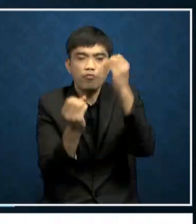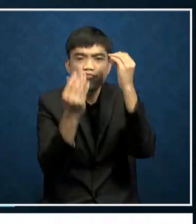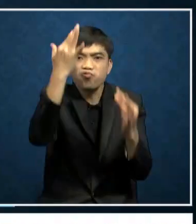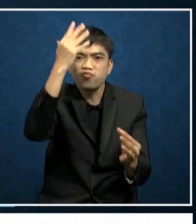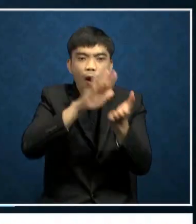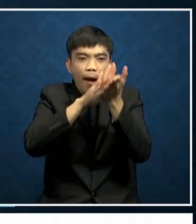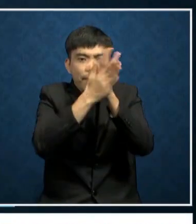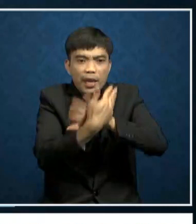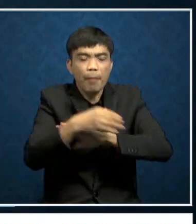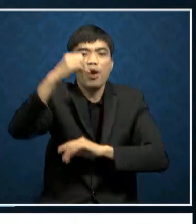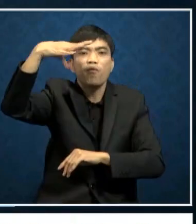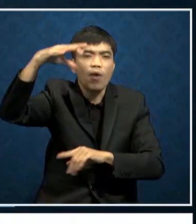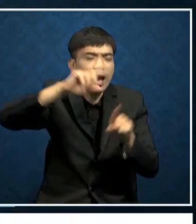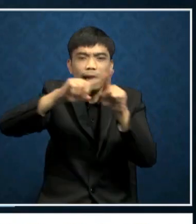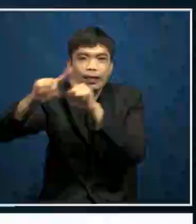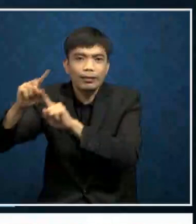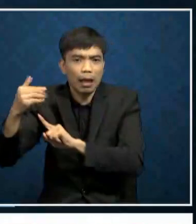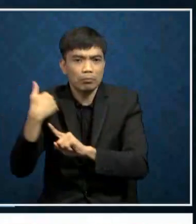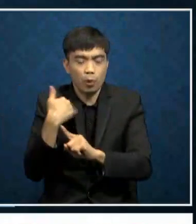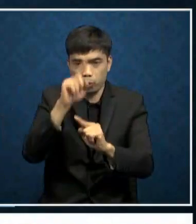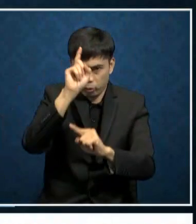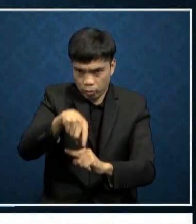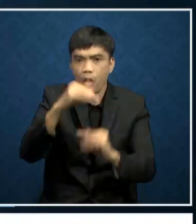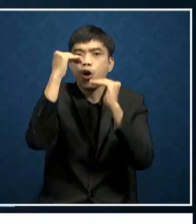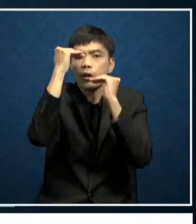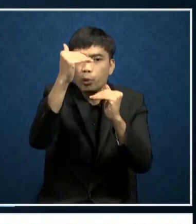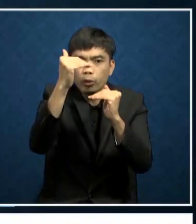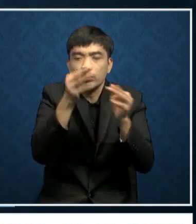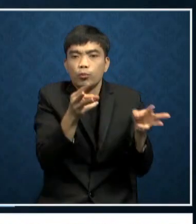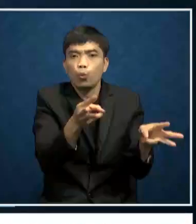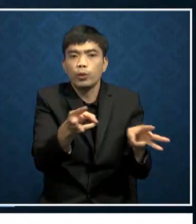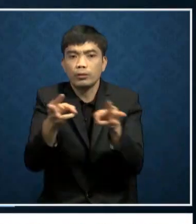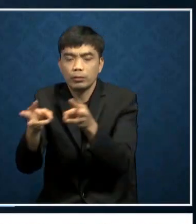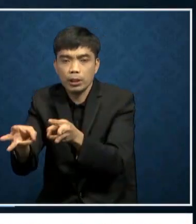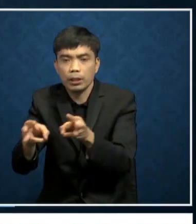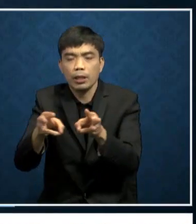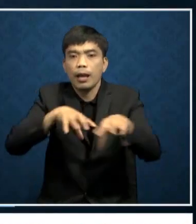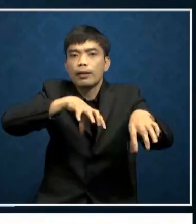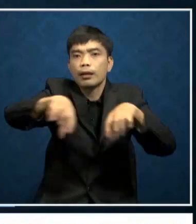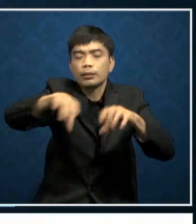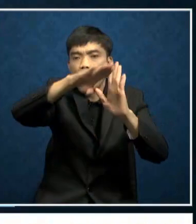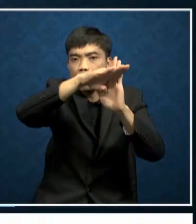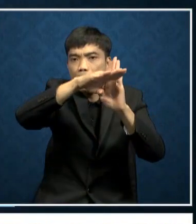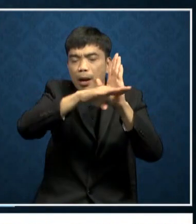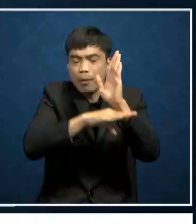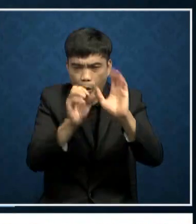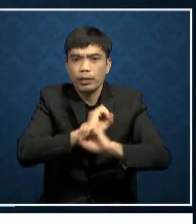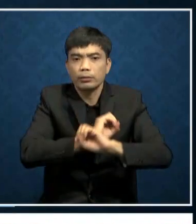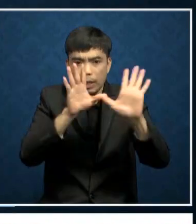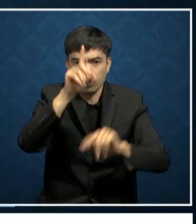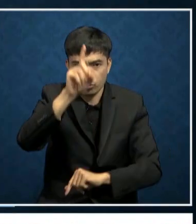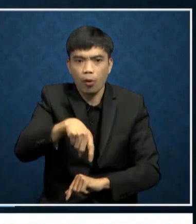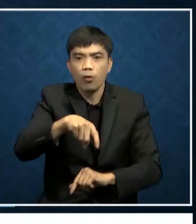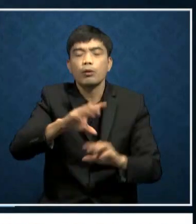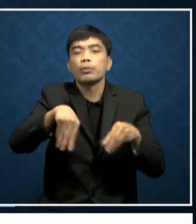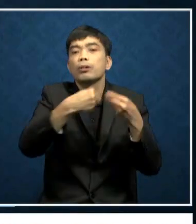ปฏิรูปประเทศด้านพลังงานจึงควรกำหนดรูปแบบแนวทางการขั้นตอนการดำเนินการที่ชัดเจนเพื่อผลักดันโครงการไฟ